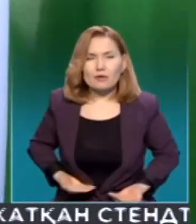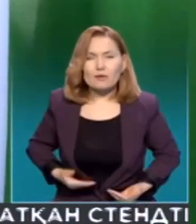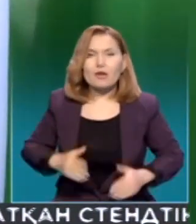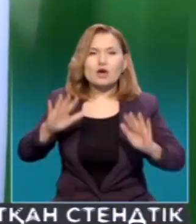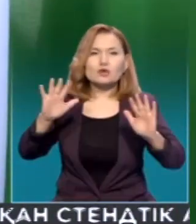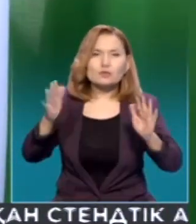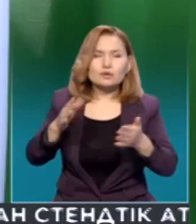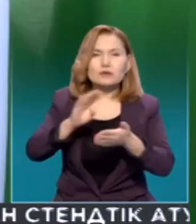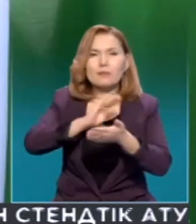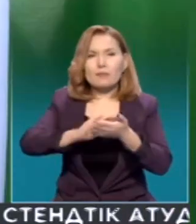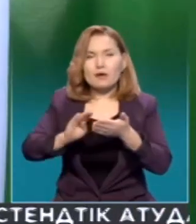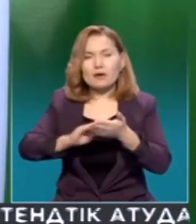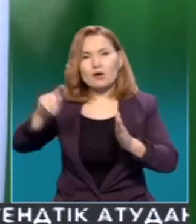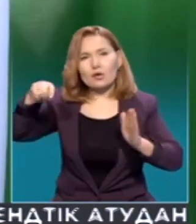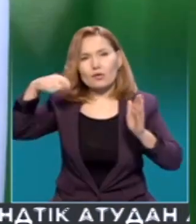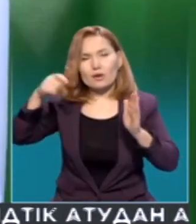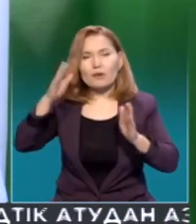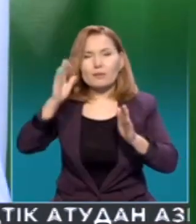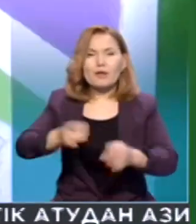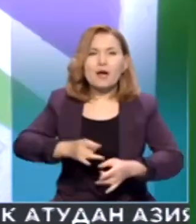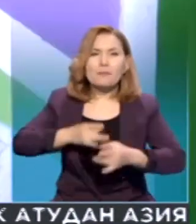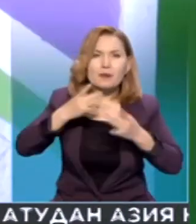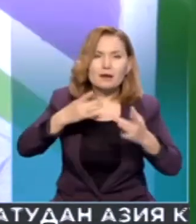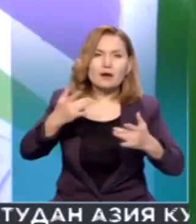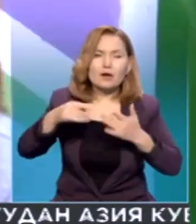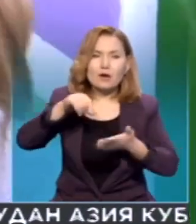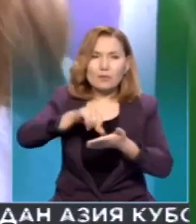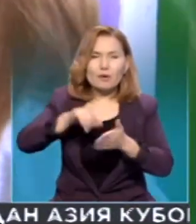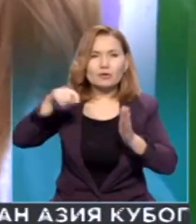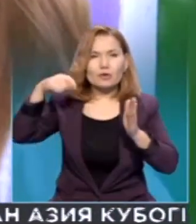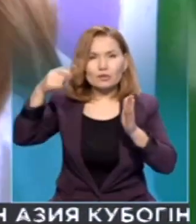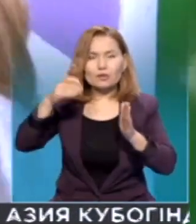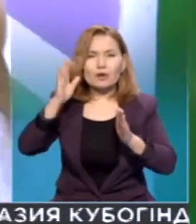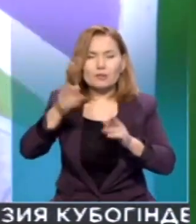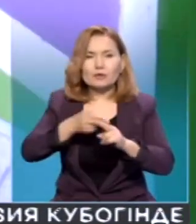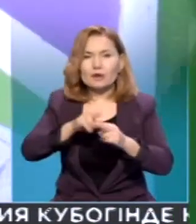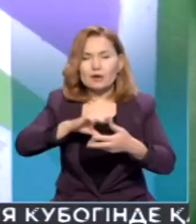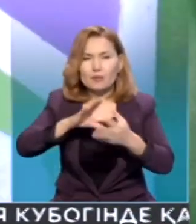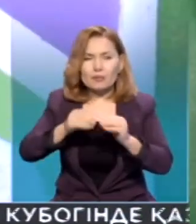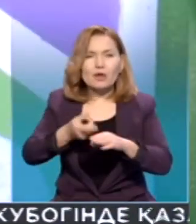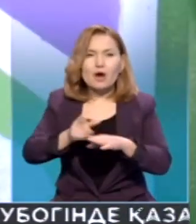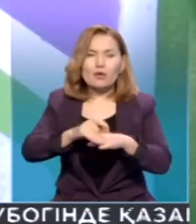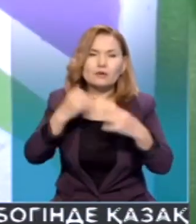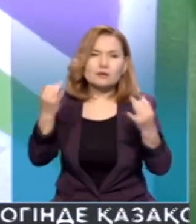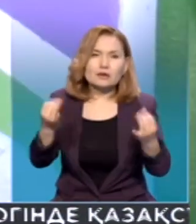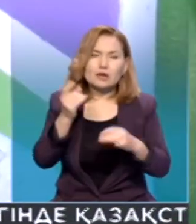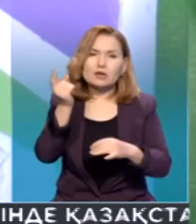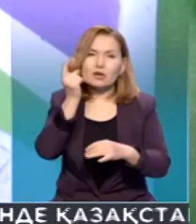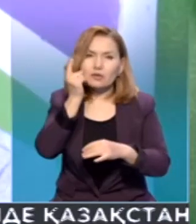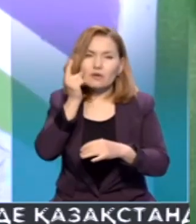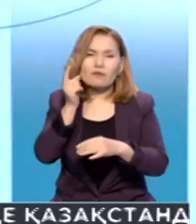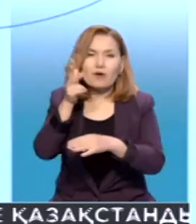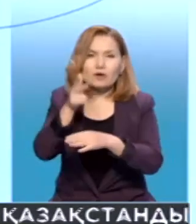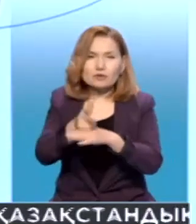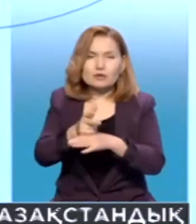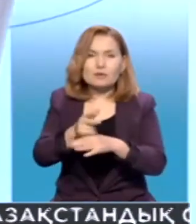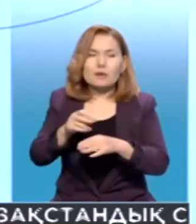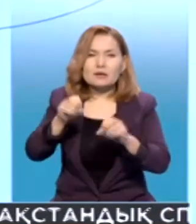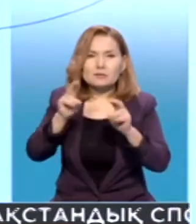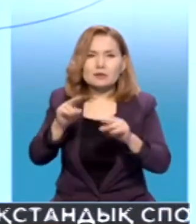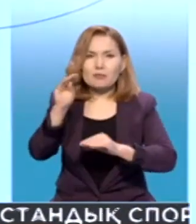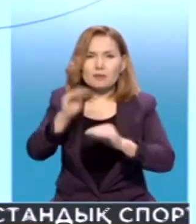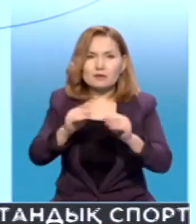Мерекелік іс-шараларда назардан тыс қалмайды. Әзірге бейне камера мен ноутбук жоқ, сондықтан бейне жазбаны телефонға түсіріп монтаждаймыз.